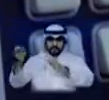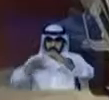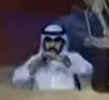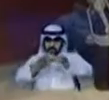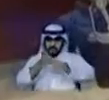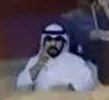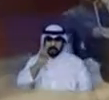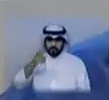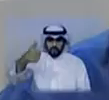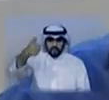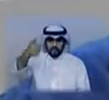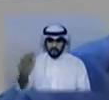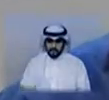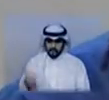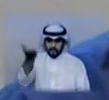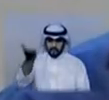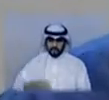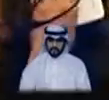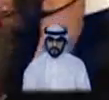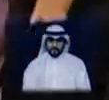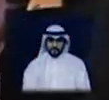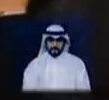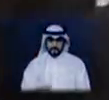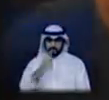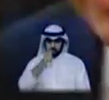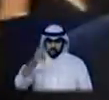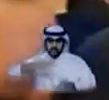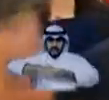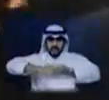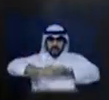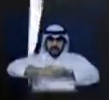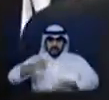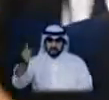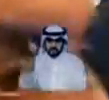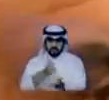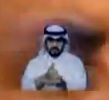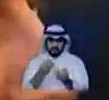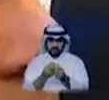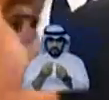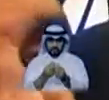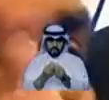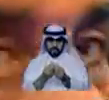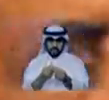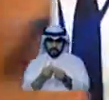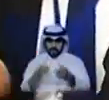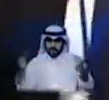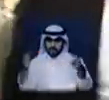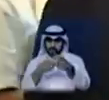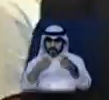الإعلامية والتقنية. نحب ننوه بدور الاتحاد اليوم اللي جمع البلدين